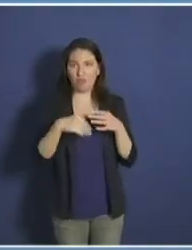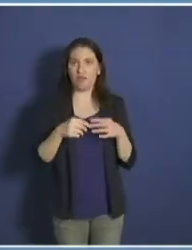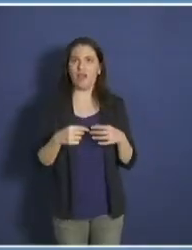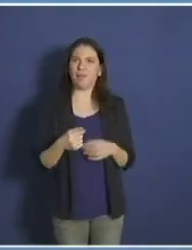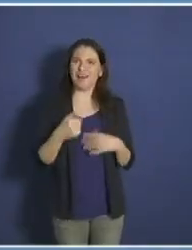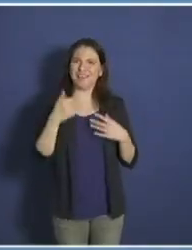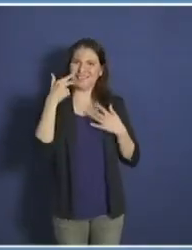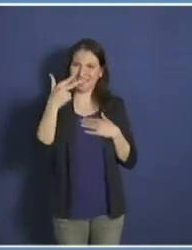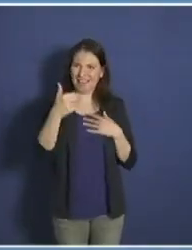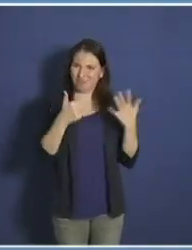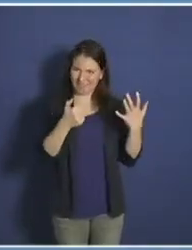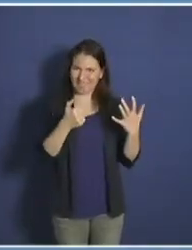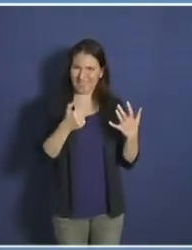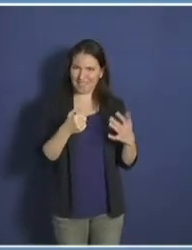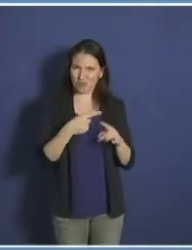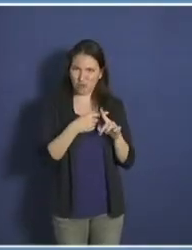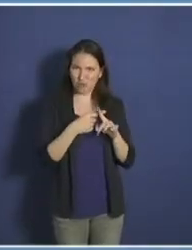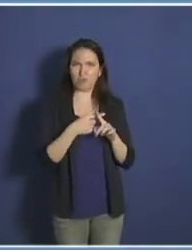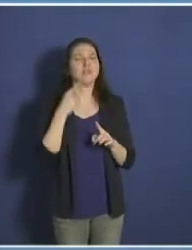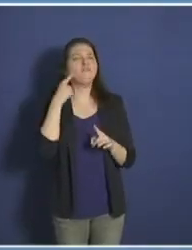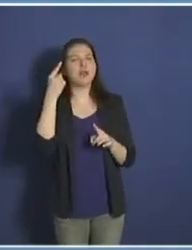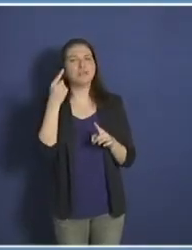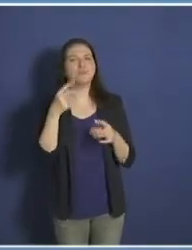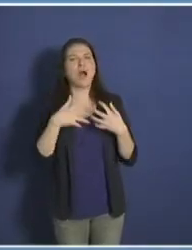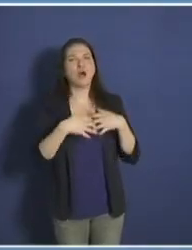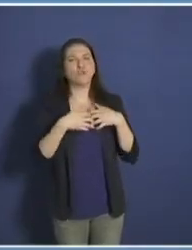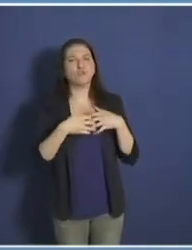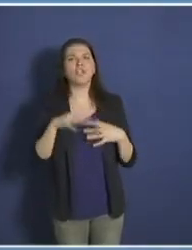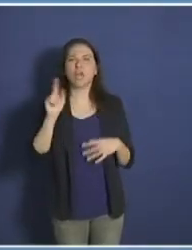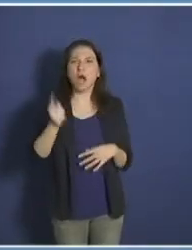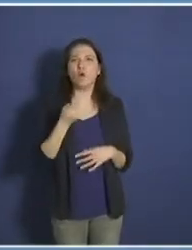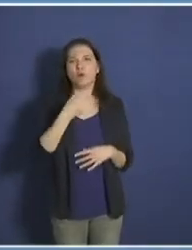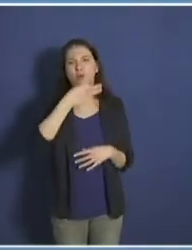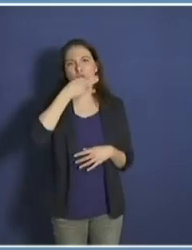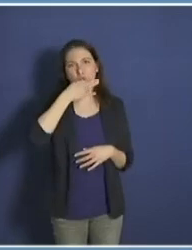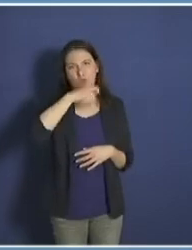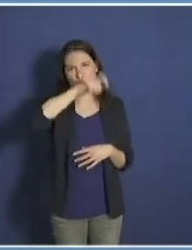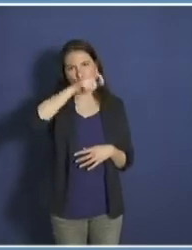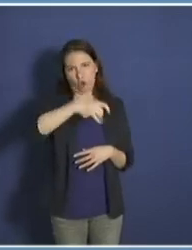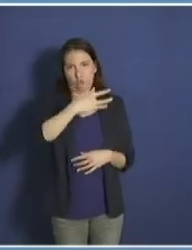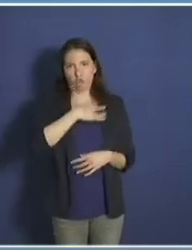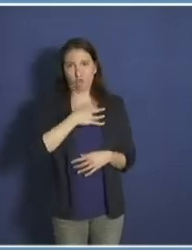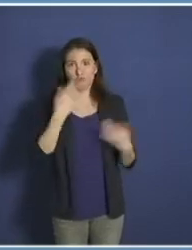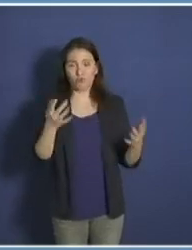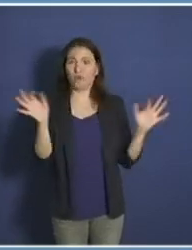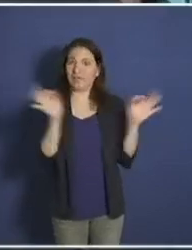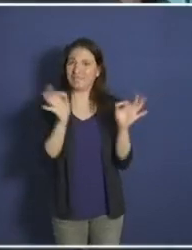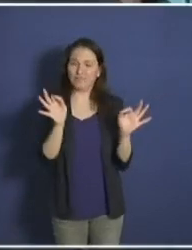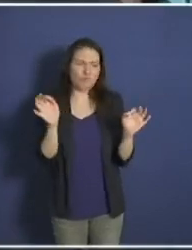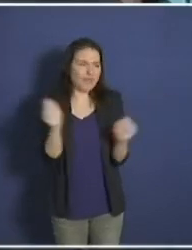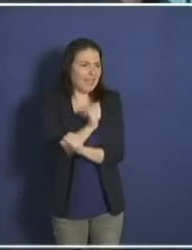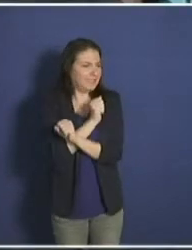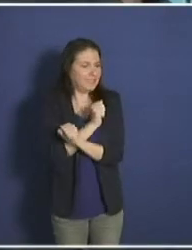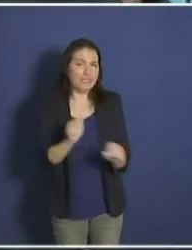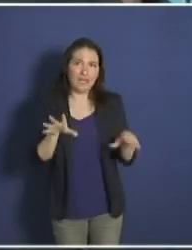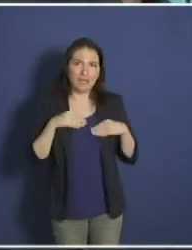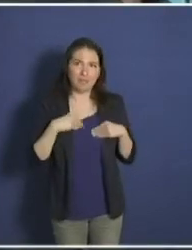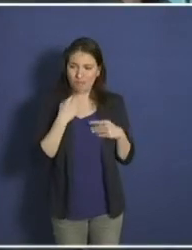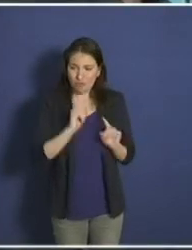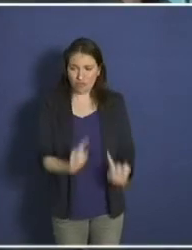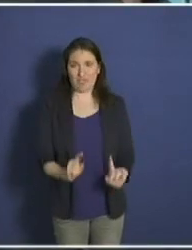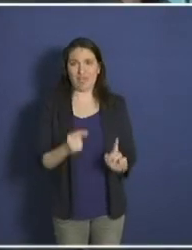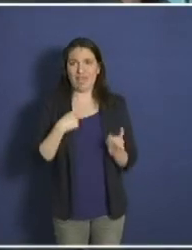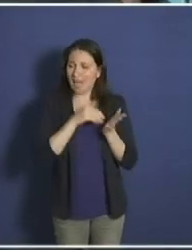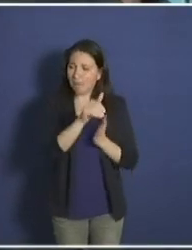viele Jüngere auch davon betroffen sind? Und ich finde, dieses Risiko kann man nicht eingehen. Ich möchte es nicht eingehen. Aber